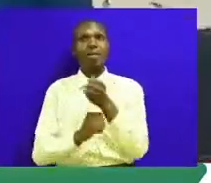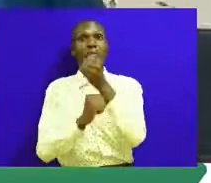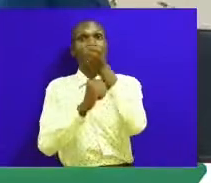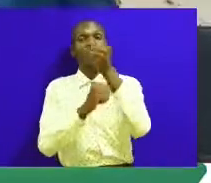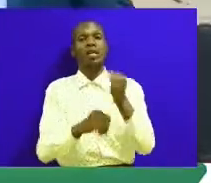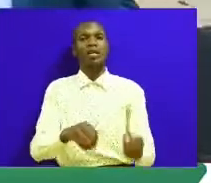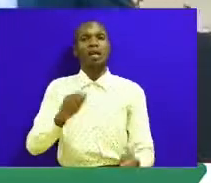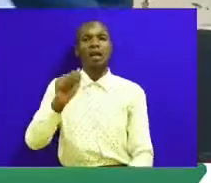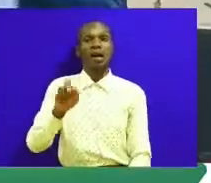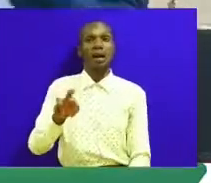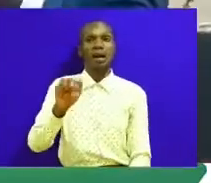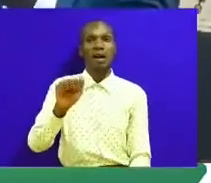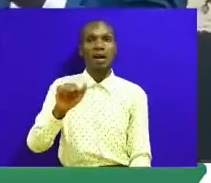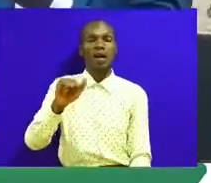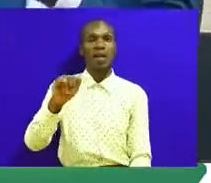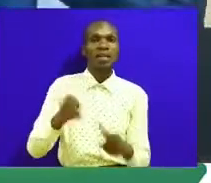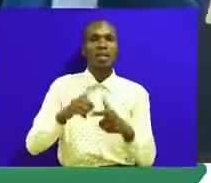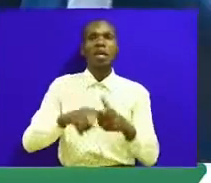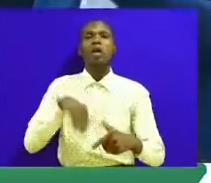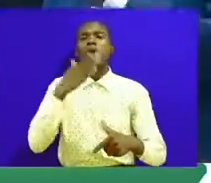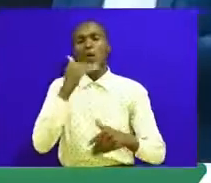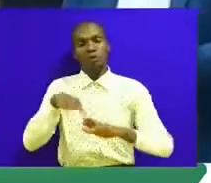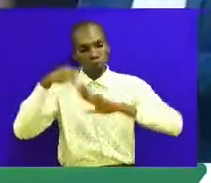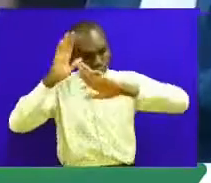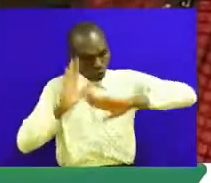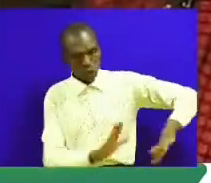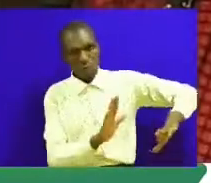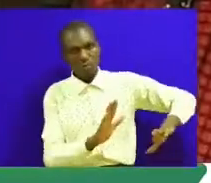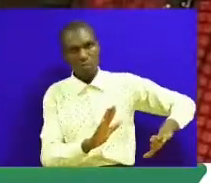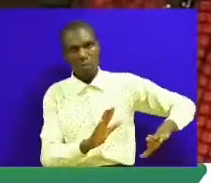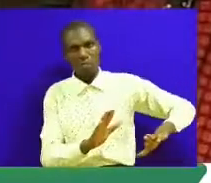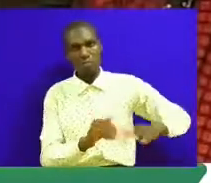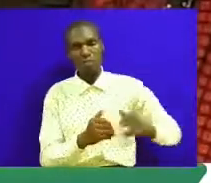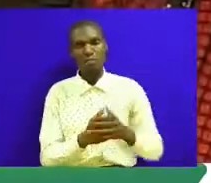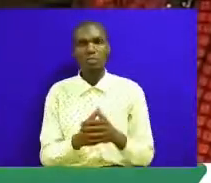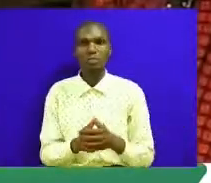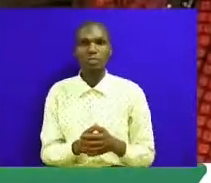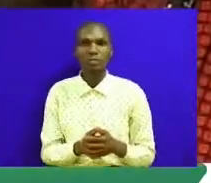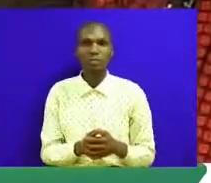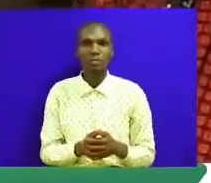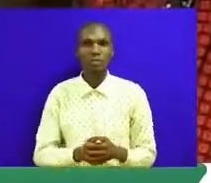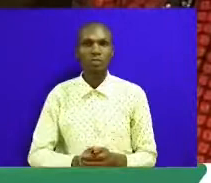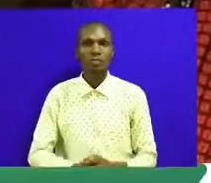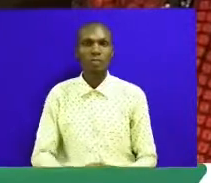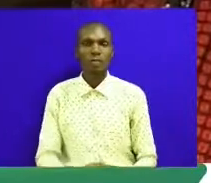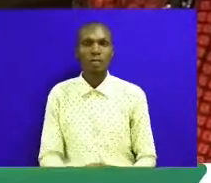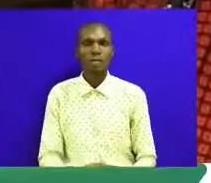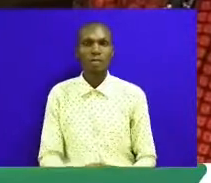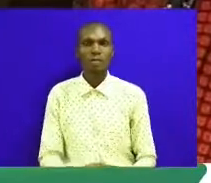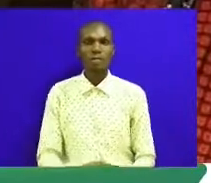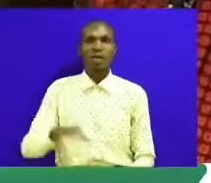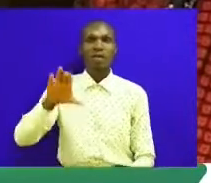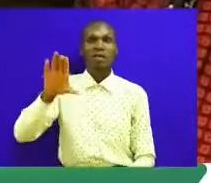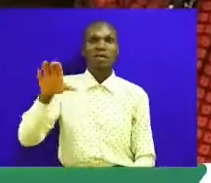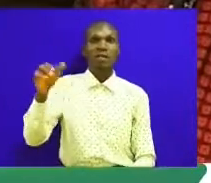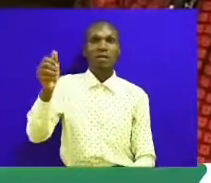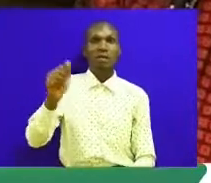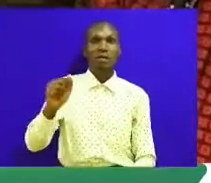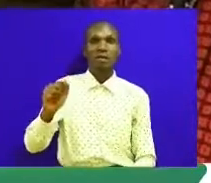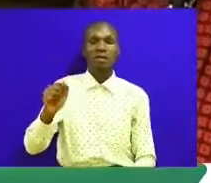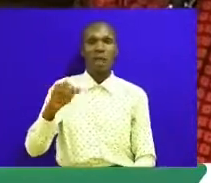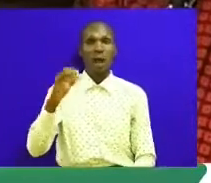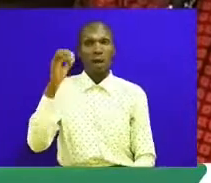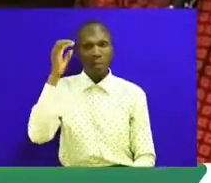kumogania gotigana no burai bwe county ya Kisi. It's very sad kigaro omusiwe Matiang'i agota